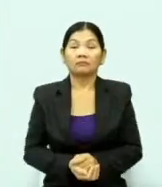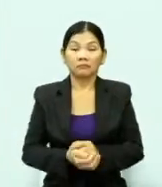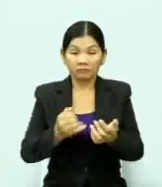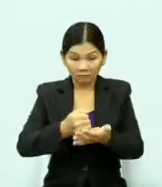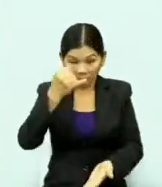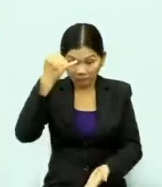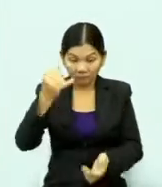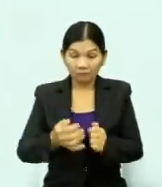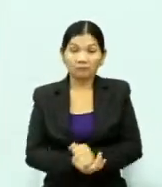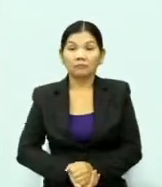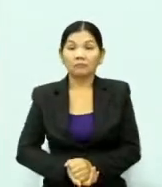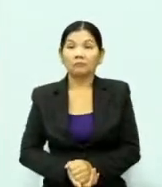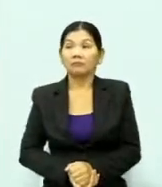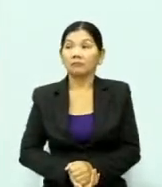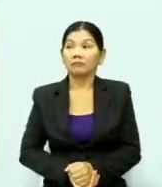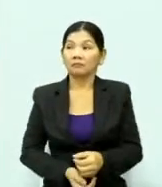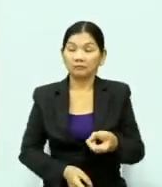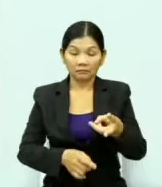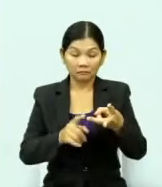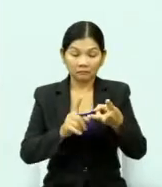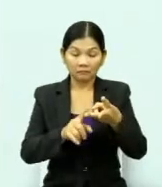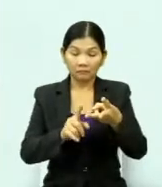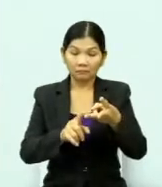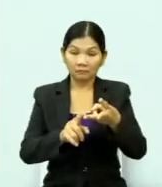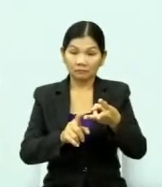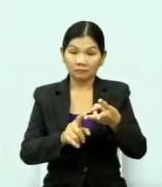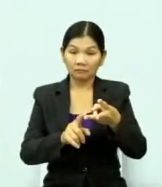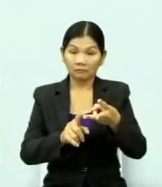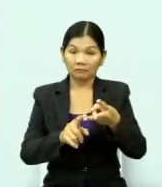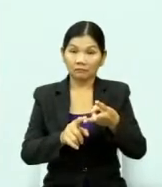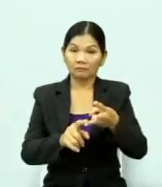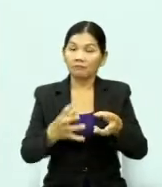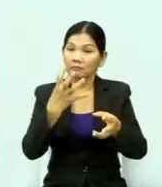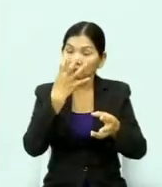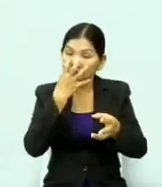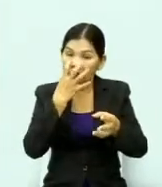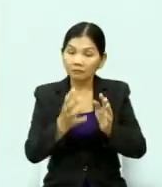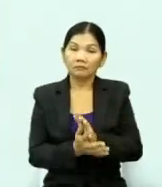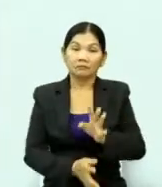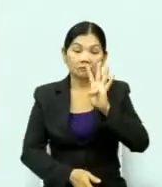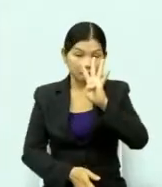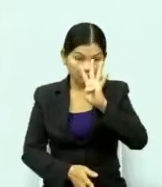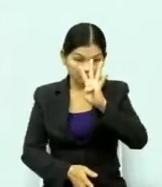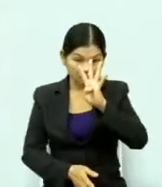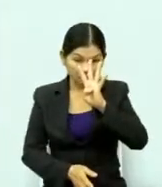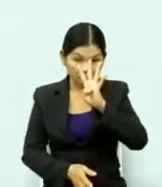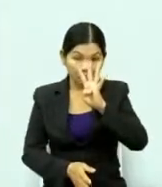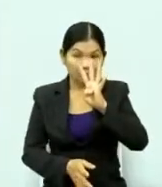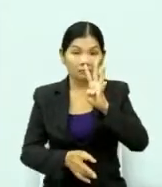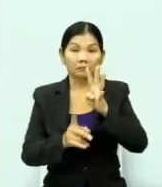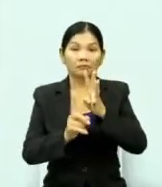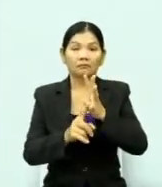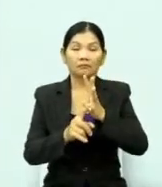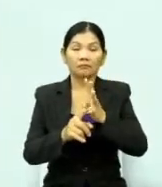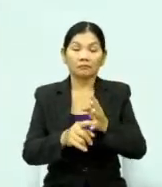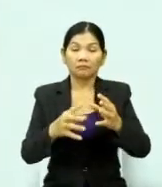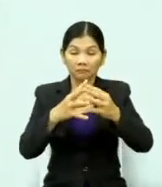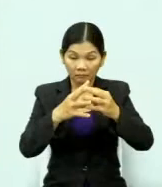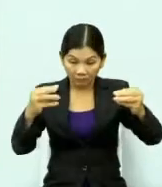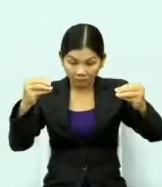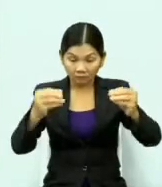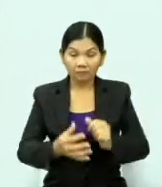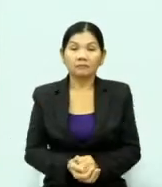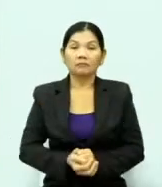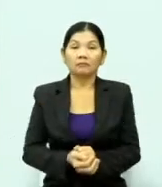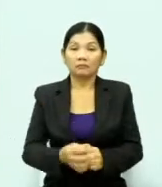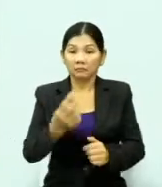mỉ. Rút tị bấy, sạch rút. Rút tị bốn cứ trọng.